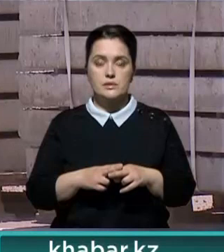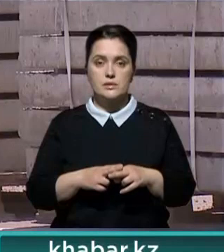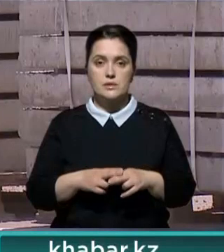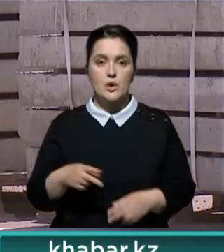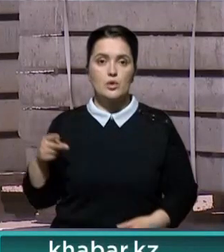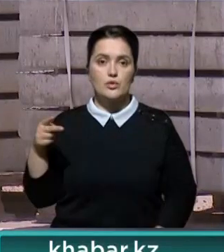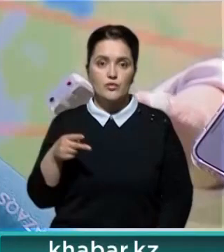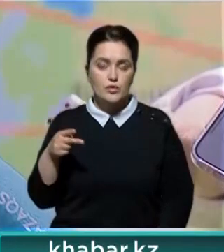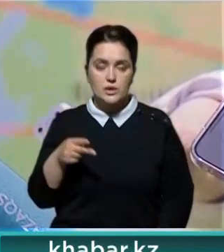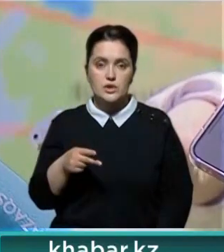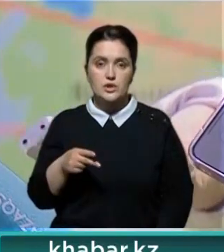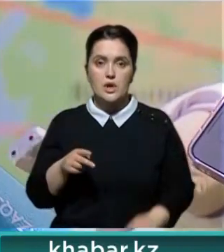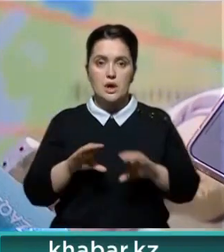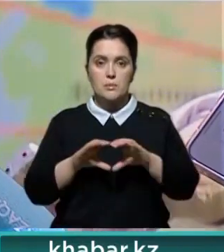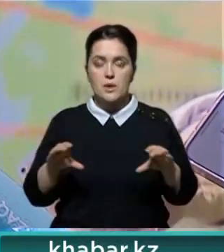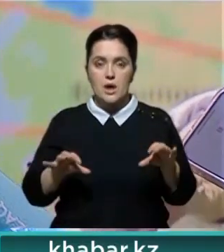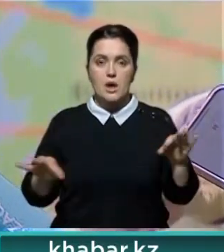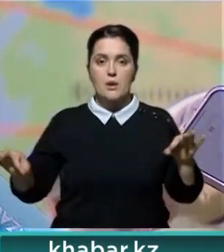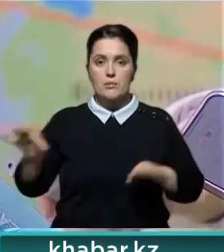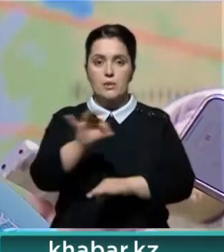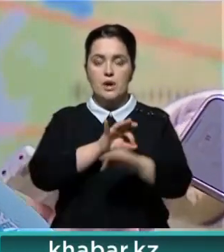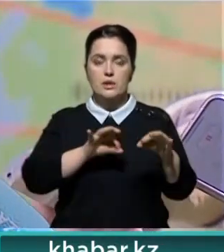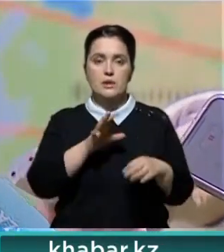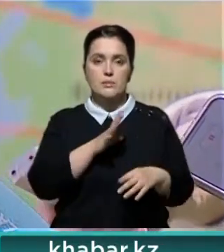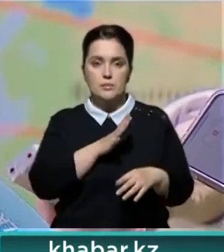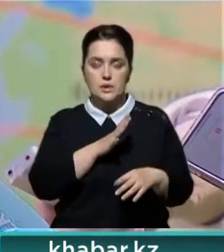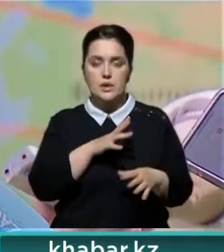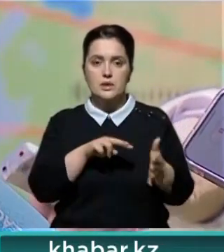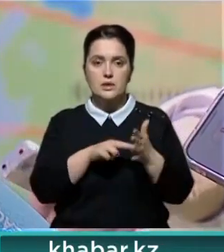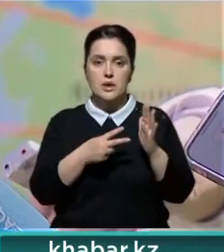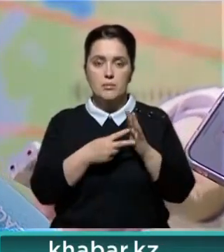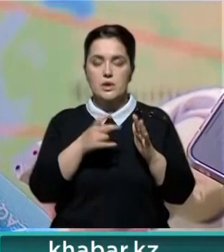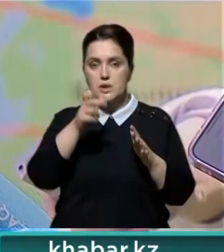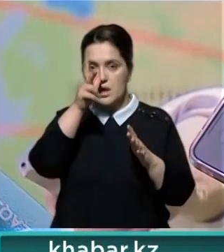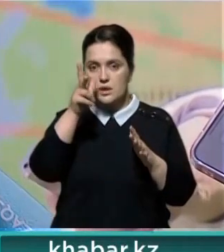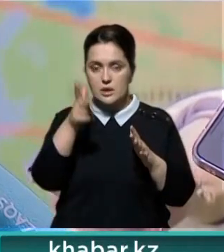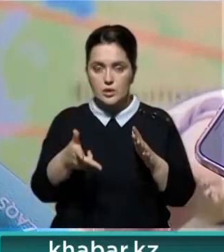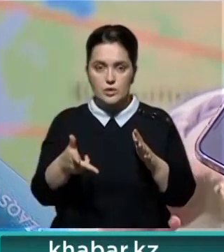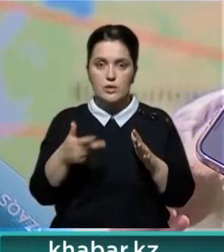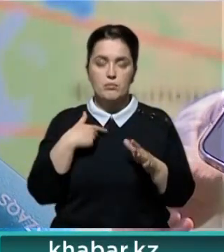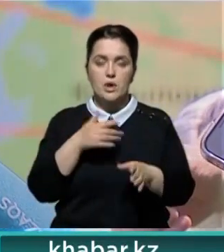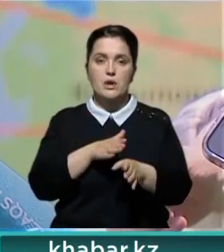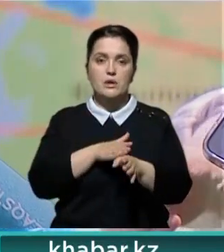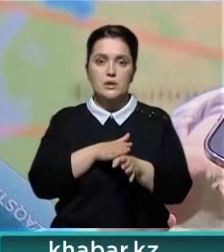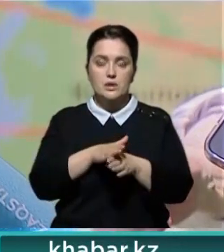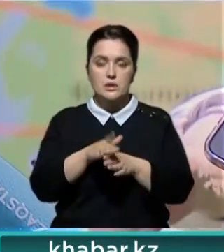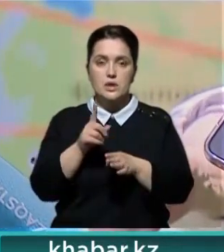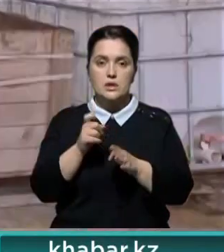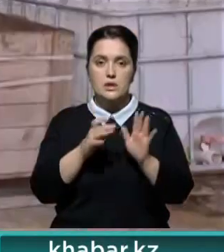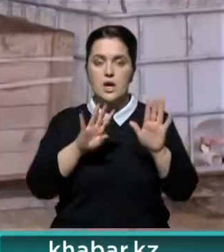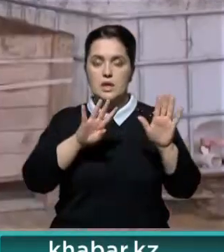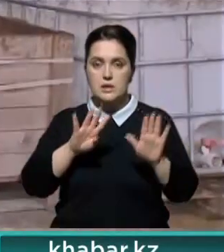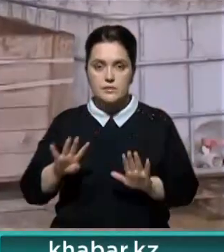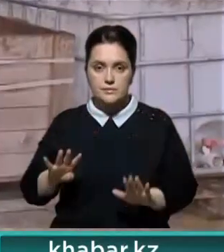2000 балок Данный проект был запланирован на три года мы его реализовали за 9